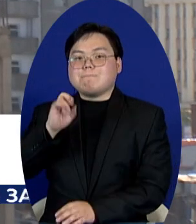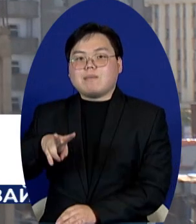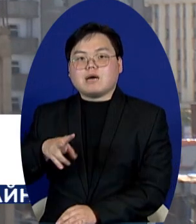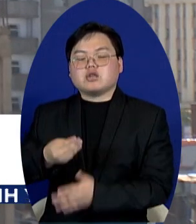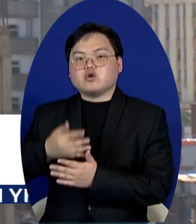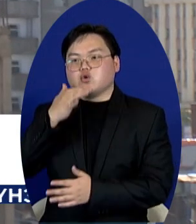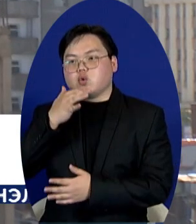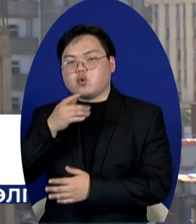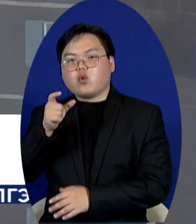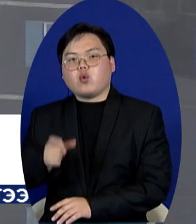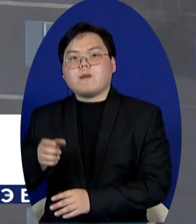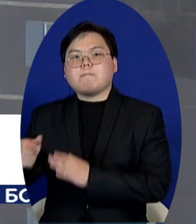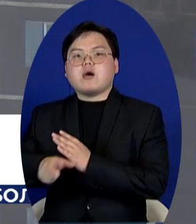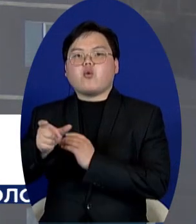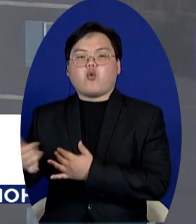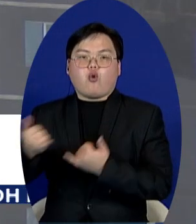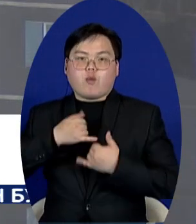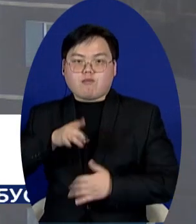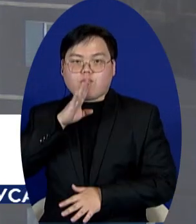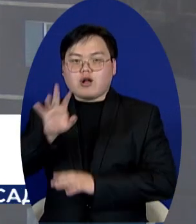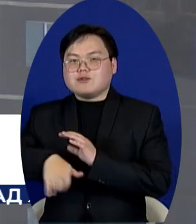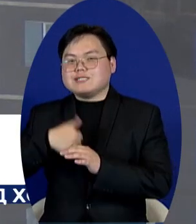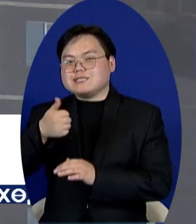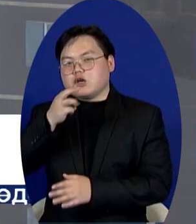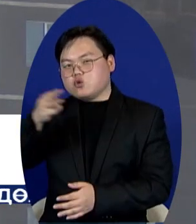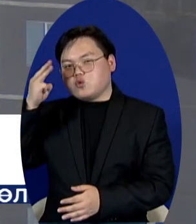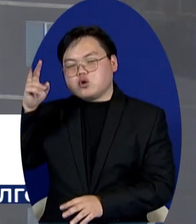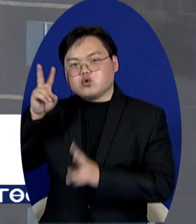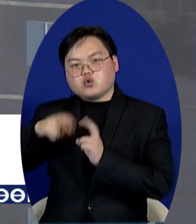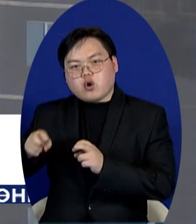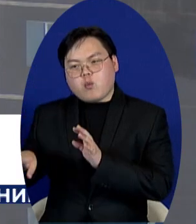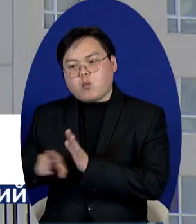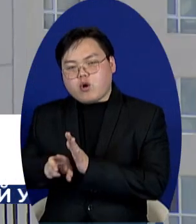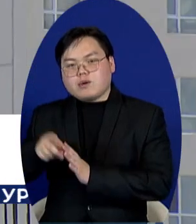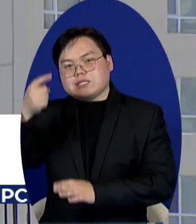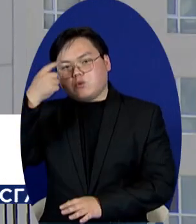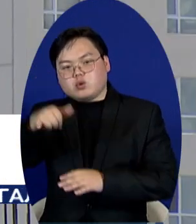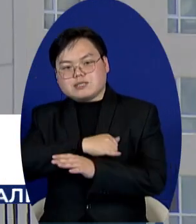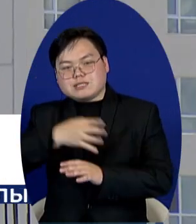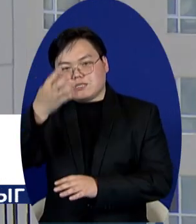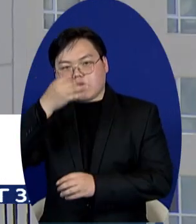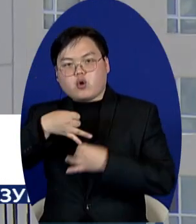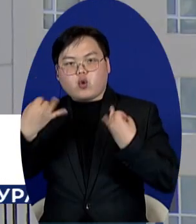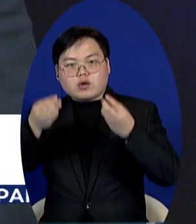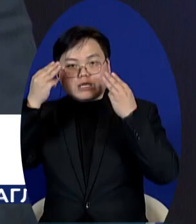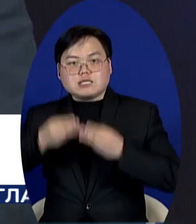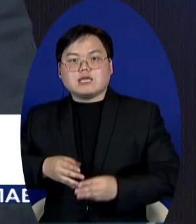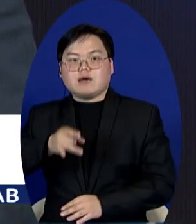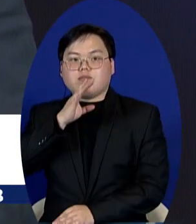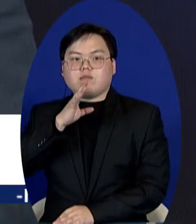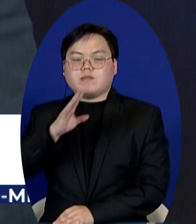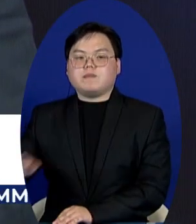буюу зөвлөх авахар тогтсон байна. Олон улсын сайн туршлагыг судалж, хамгийн боломжит хөтөлбөрийг засгийн газар улсын хурлаас шийдвэрлэх юм байна.